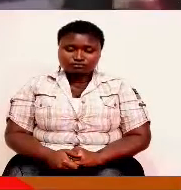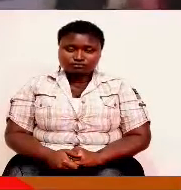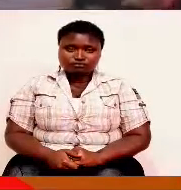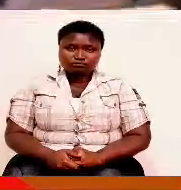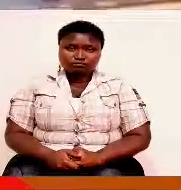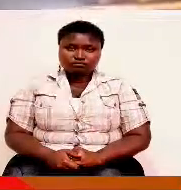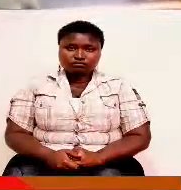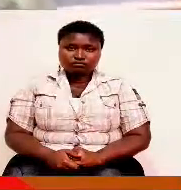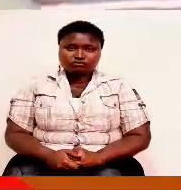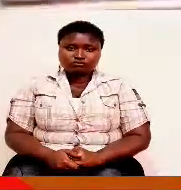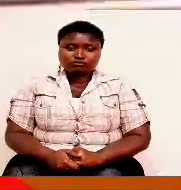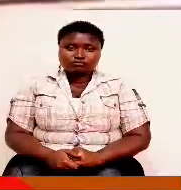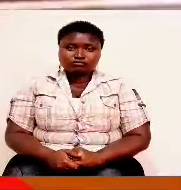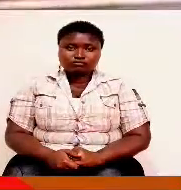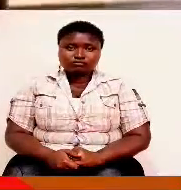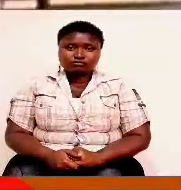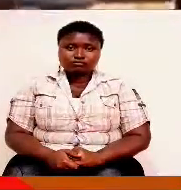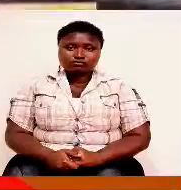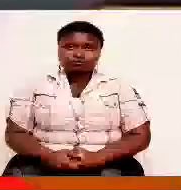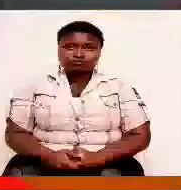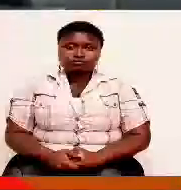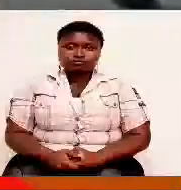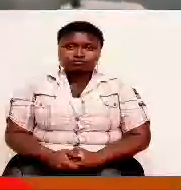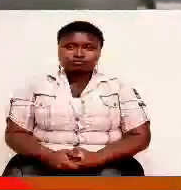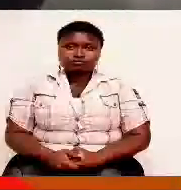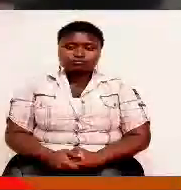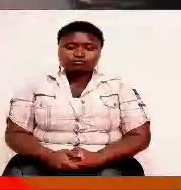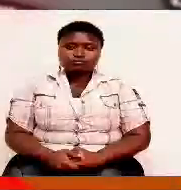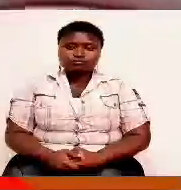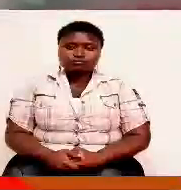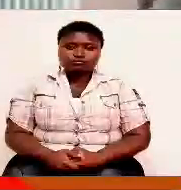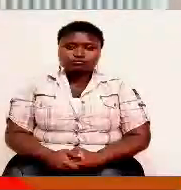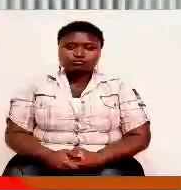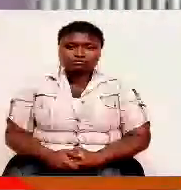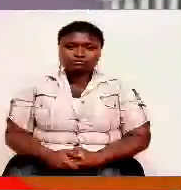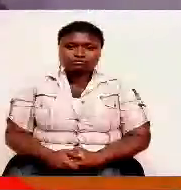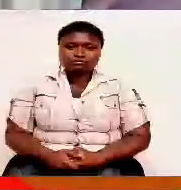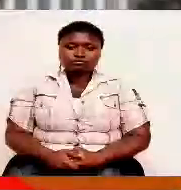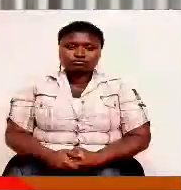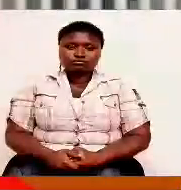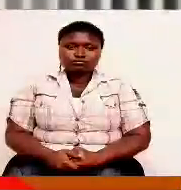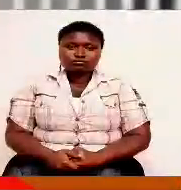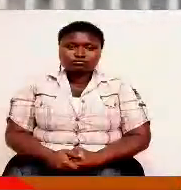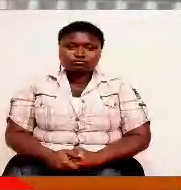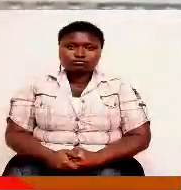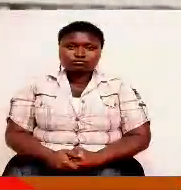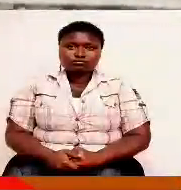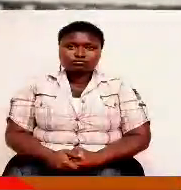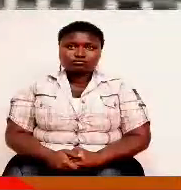Dereti itiganete no iradhi na bere gutumuka. Dhudha wa munini wa mutogoli ya wa Florida getare William